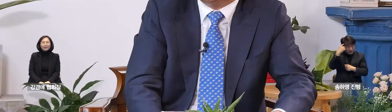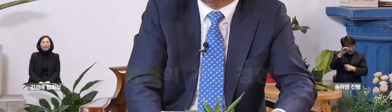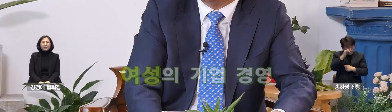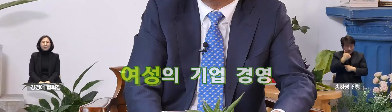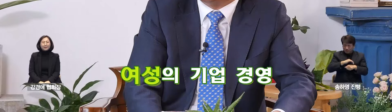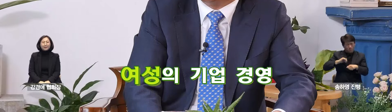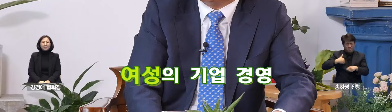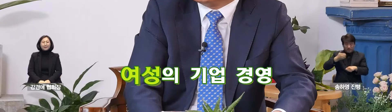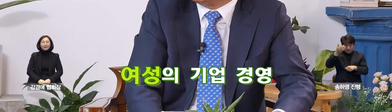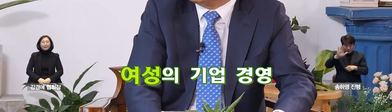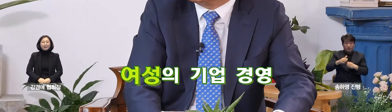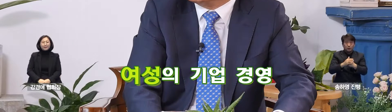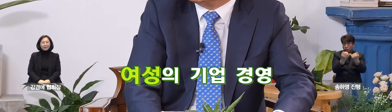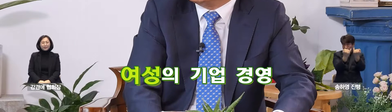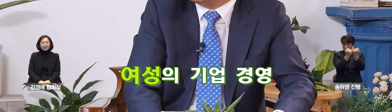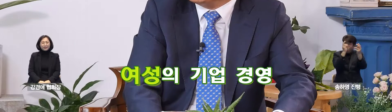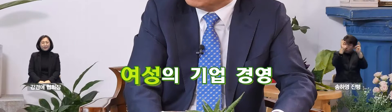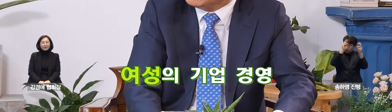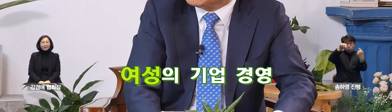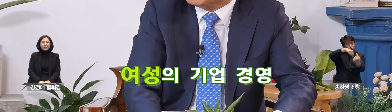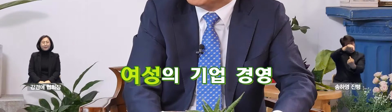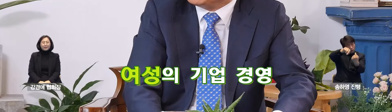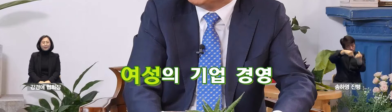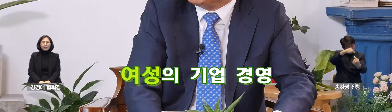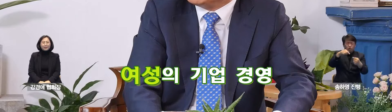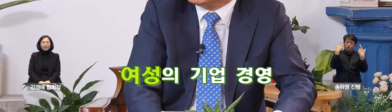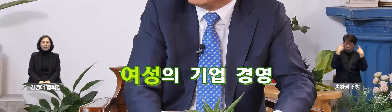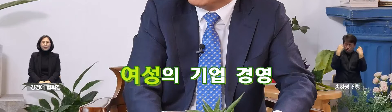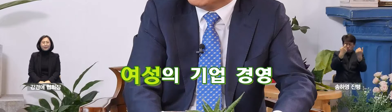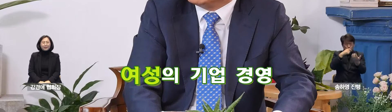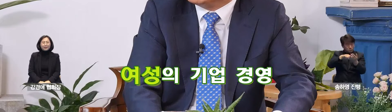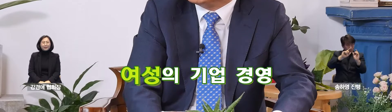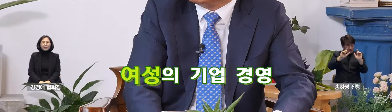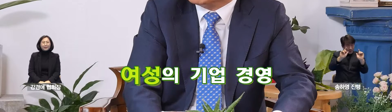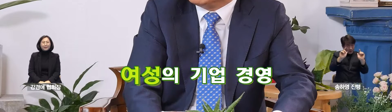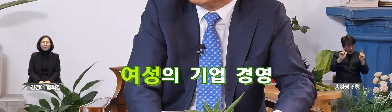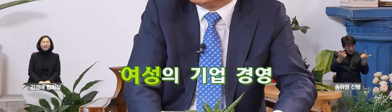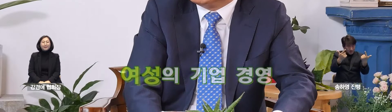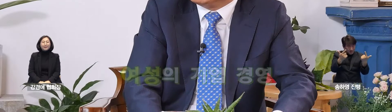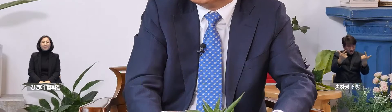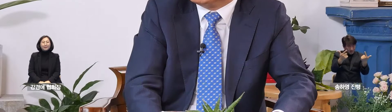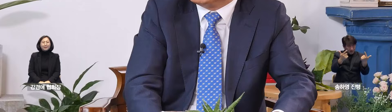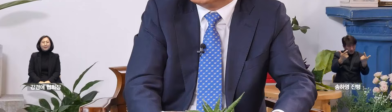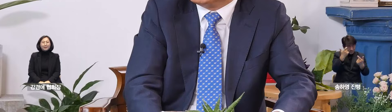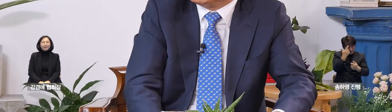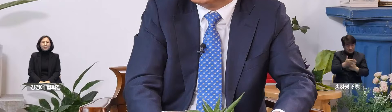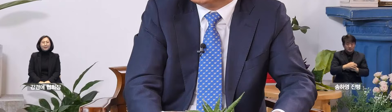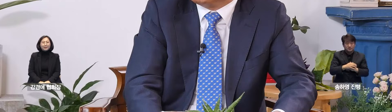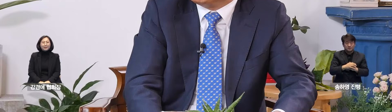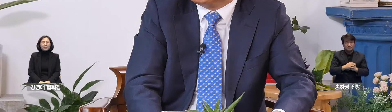여성이 기업을 경영한다는 건 여전히 그렇게 쉽진 않지 않습니까?